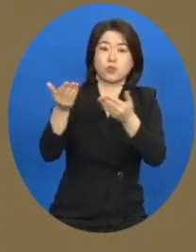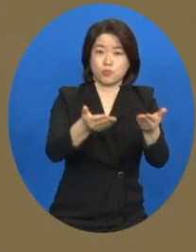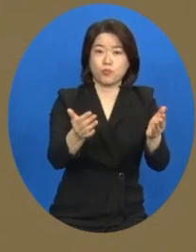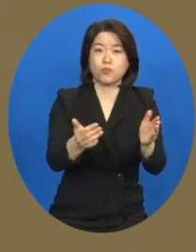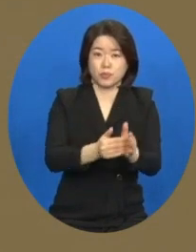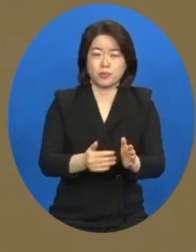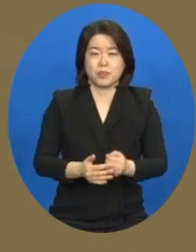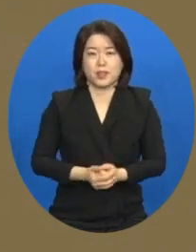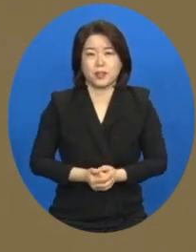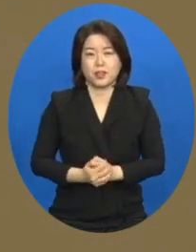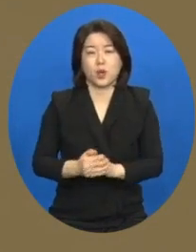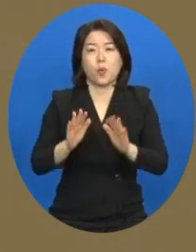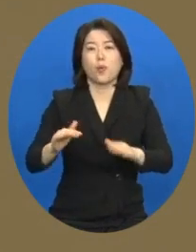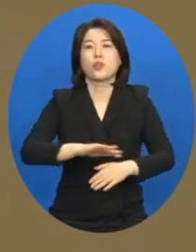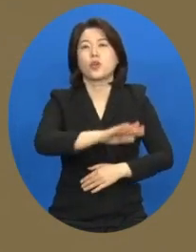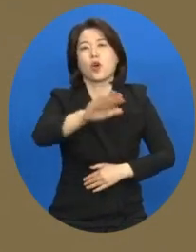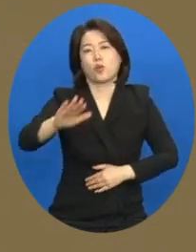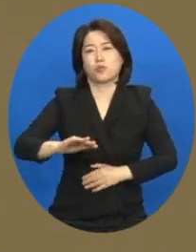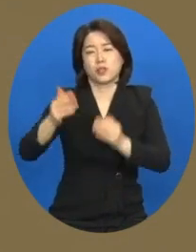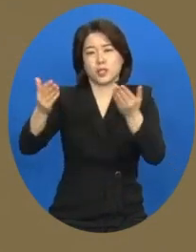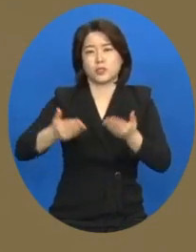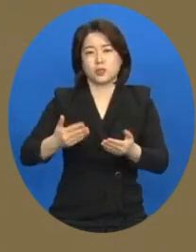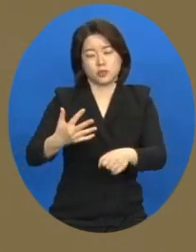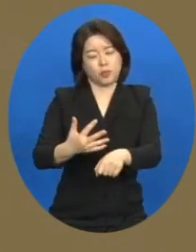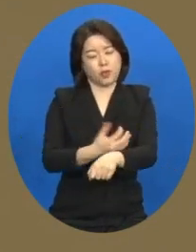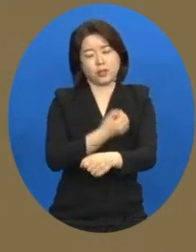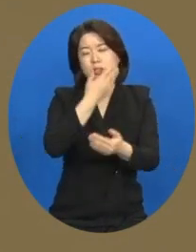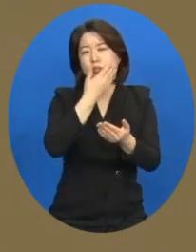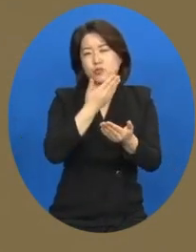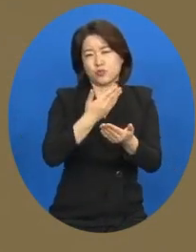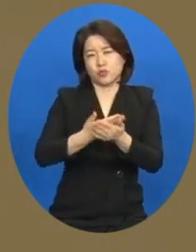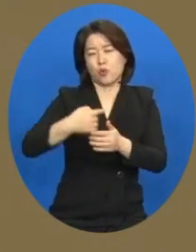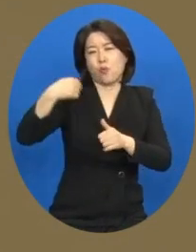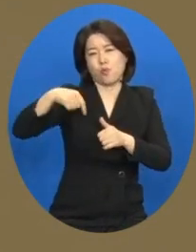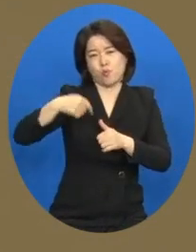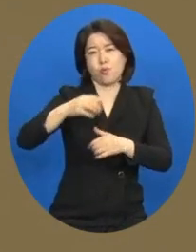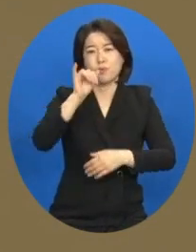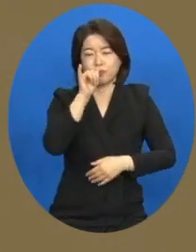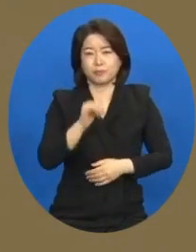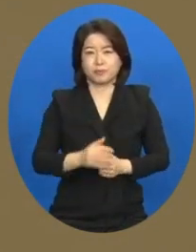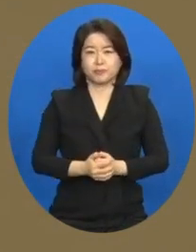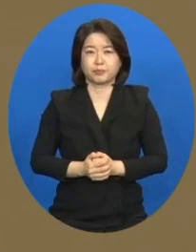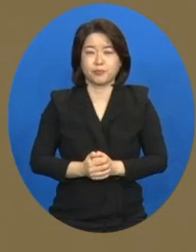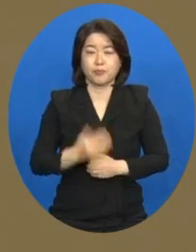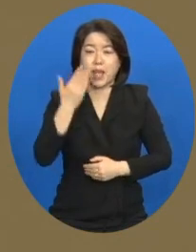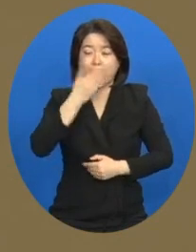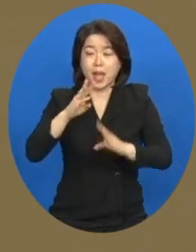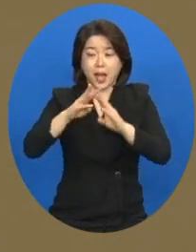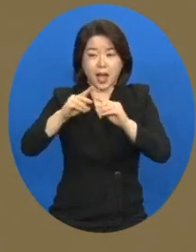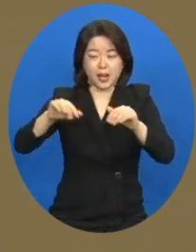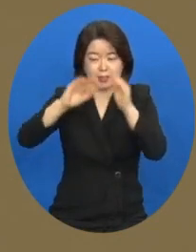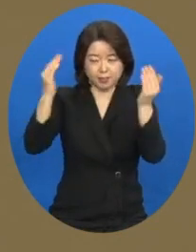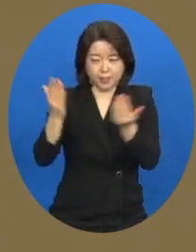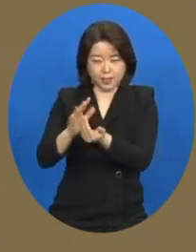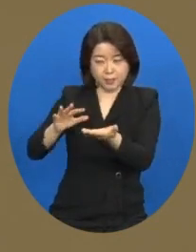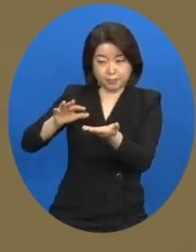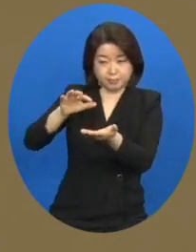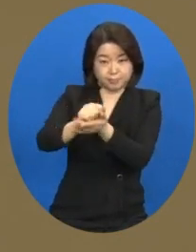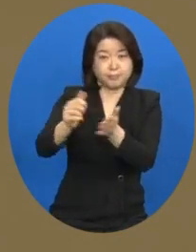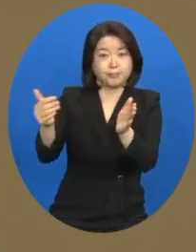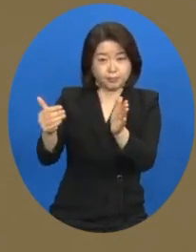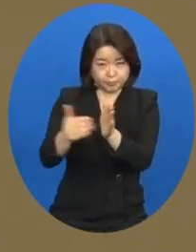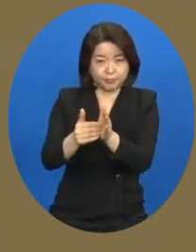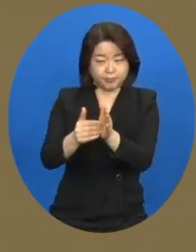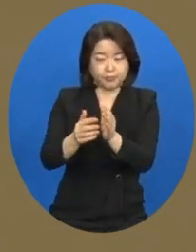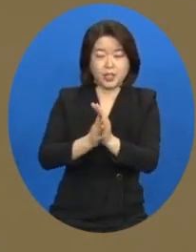오늘 우리에게 주시는 굉장히 중요한 교훈입니다. 가나안 땅이 이제 다 정복되고 7년 동안